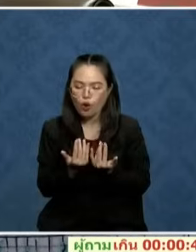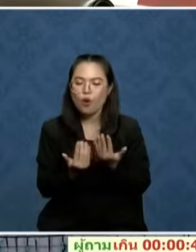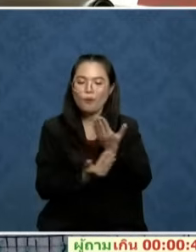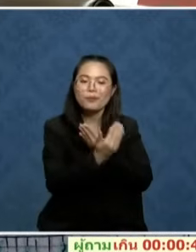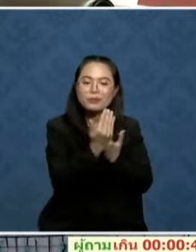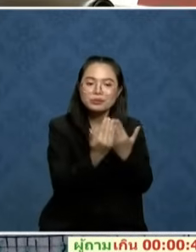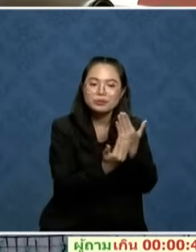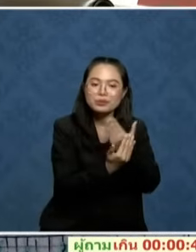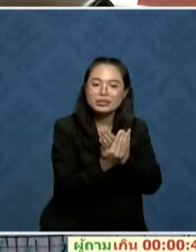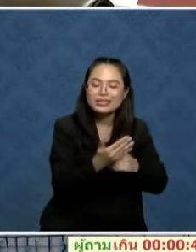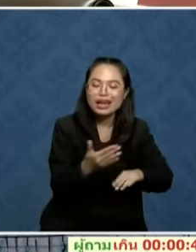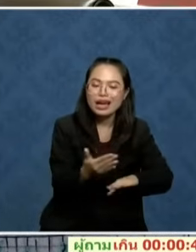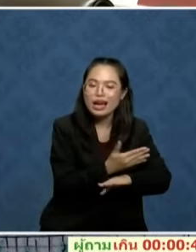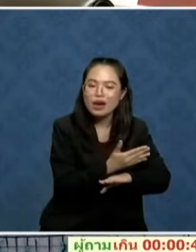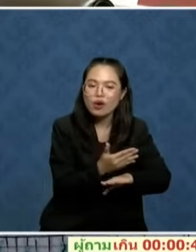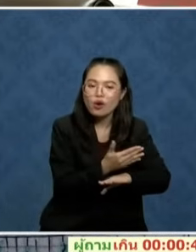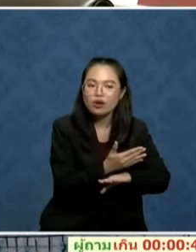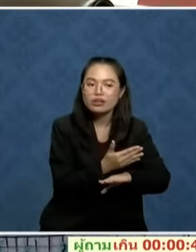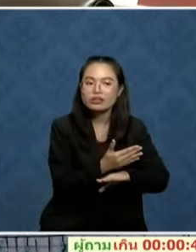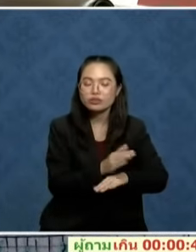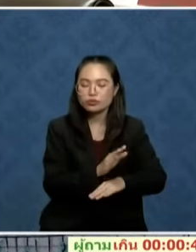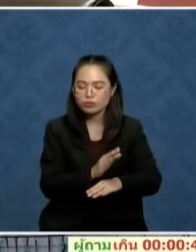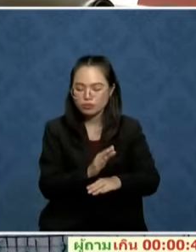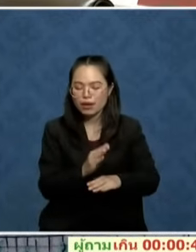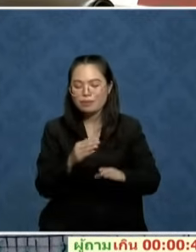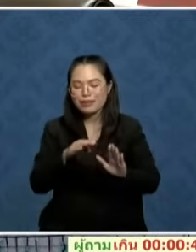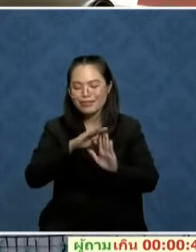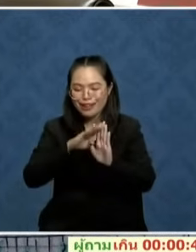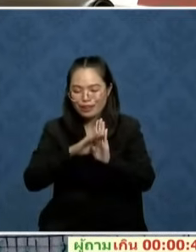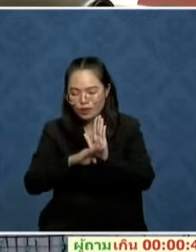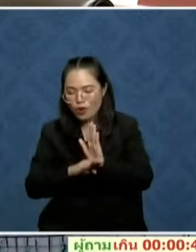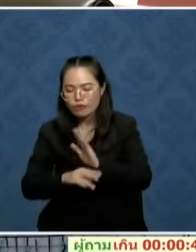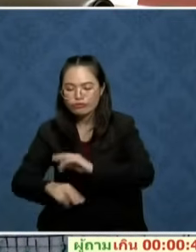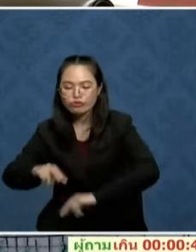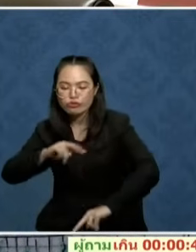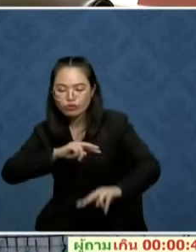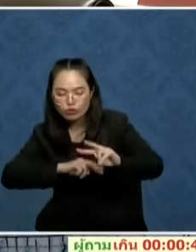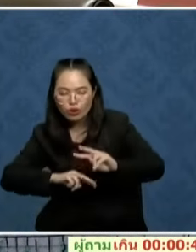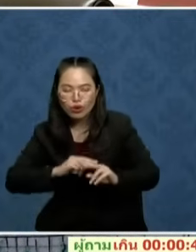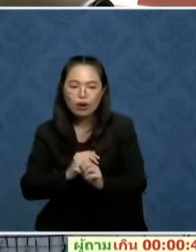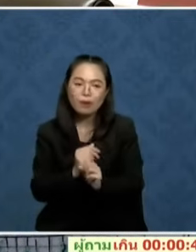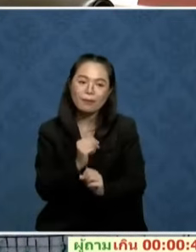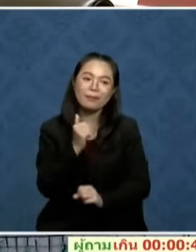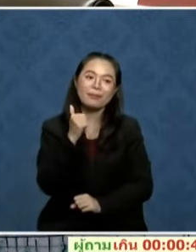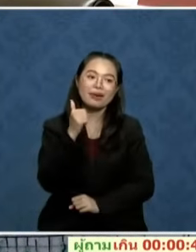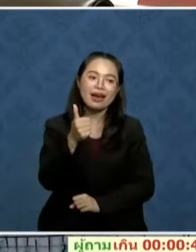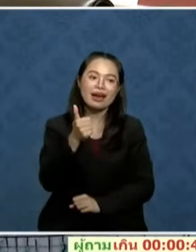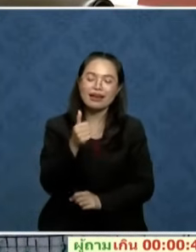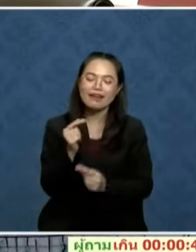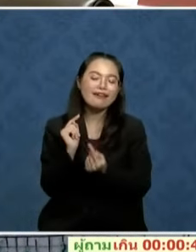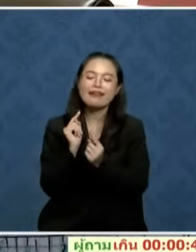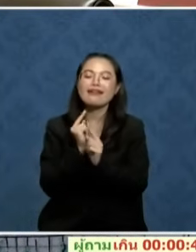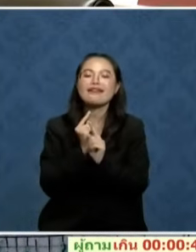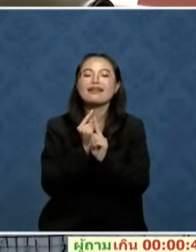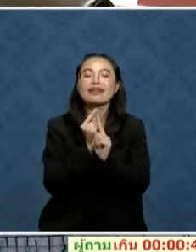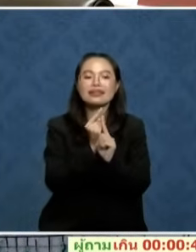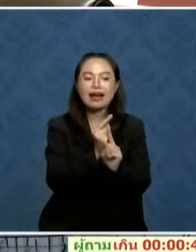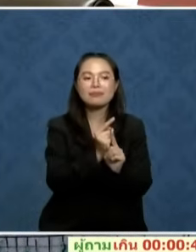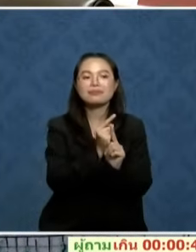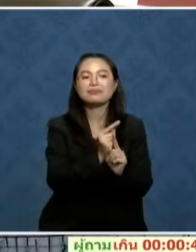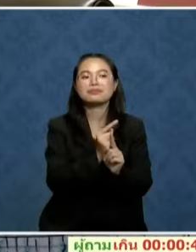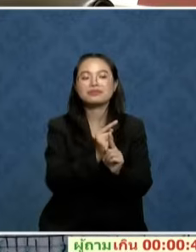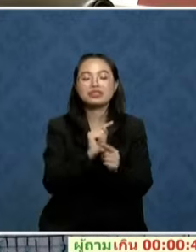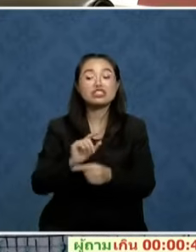าเพื่อให้ทุกสิ่งทุกอย่างเนี่ยเป็นไปอย่างโปร่งใสและสอดคล้องกับเป้าหมายของทั้ง